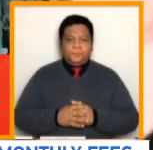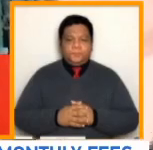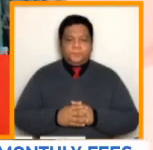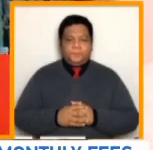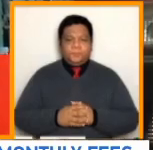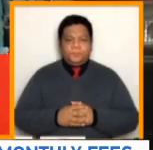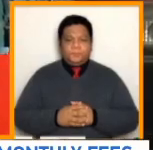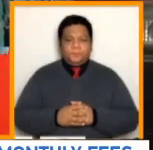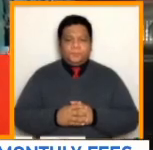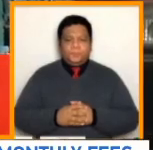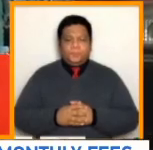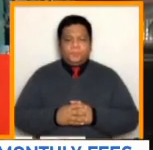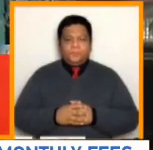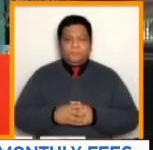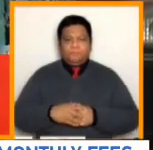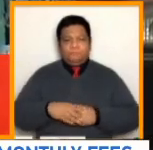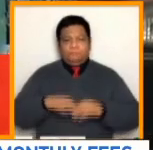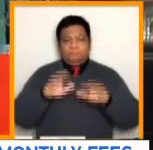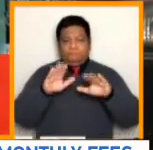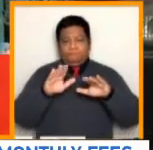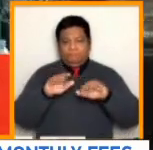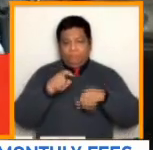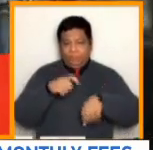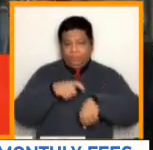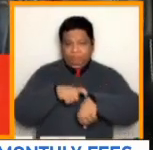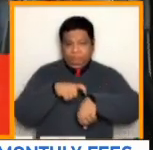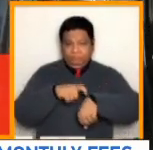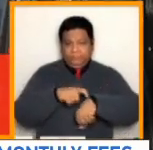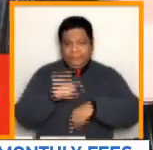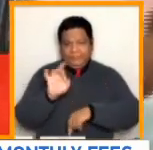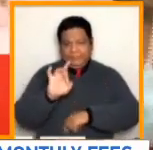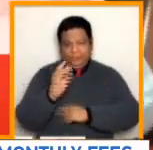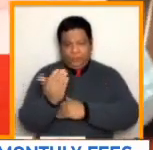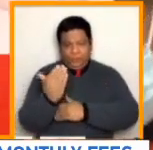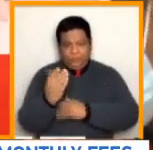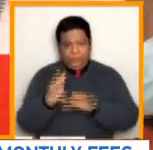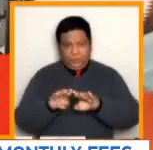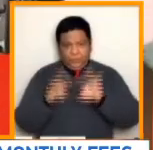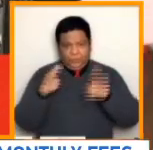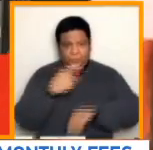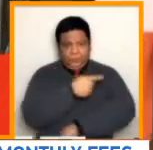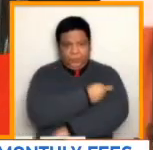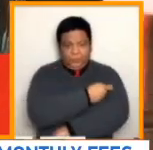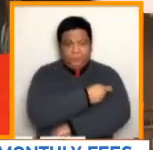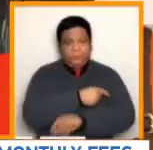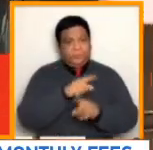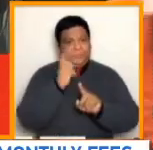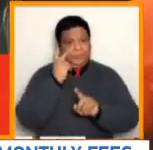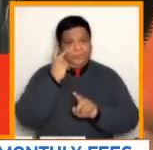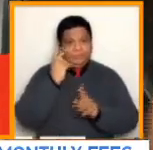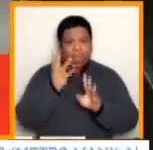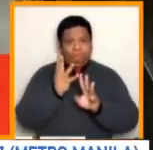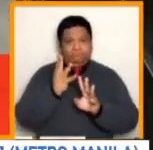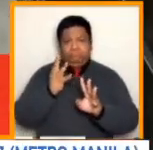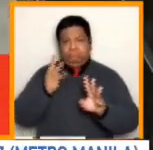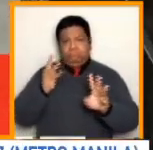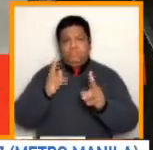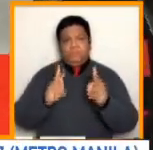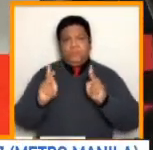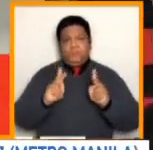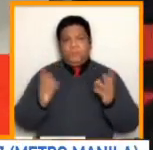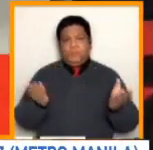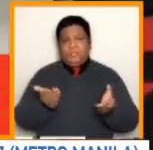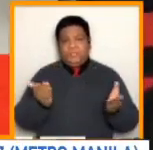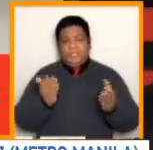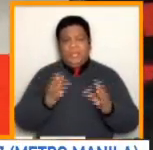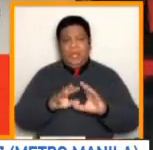Igan, alas 8 pa ng umaga yung simula ng mismong vaccination pero humahaba na yung pila ng mga residente dito sa labas ng Maria Clara